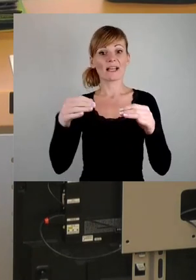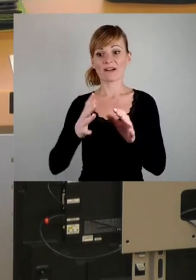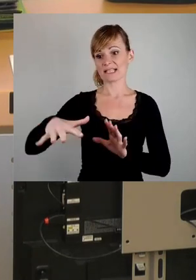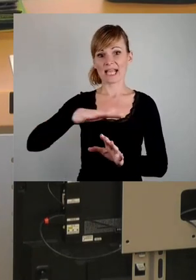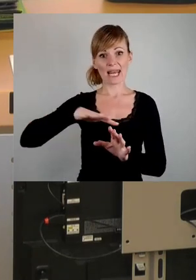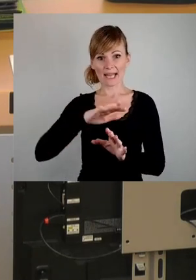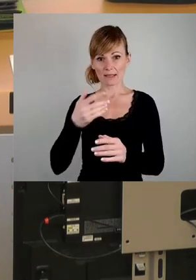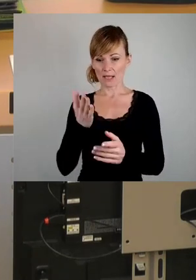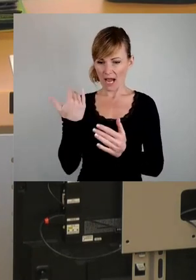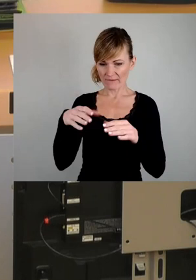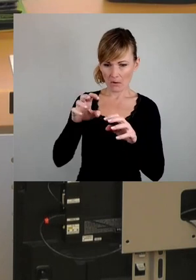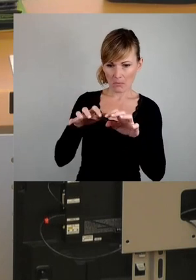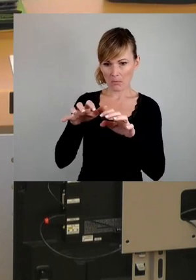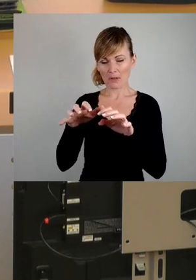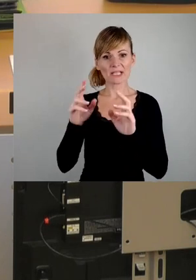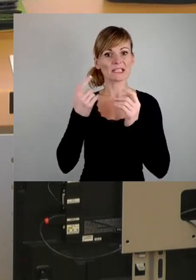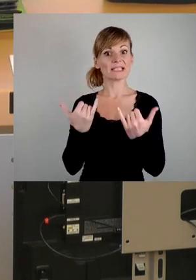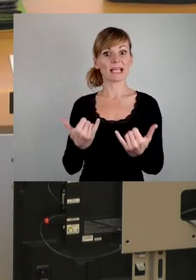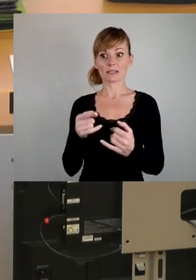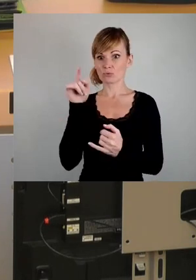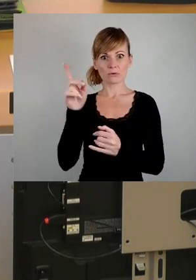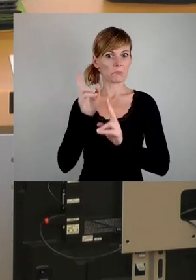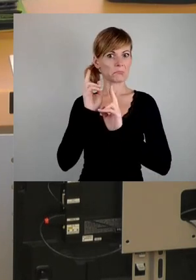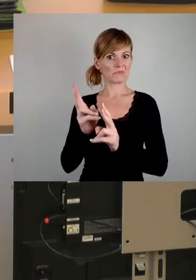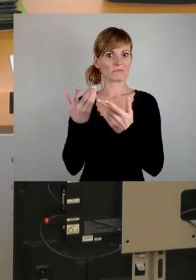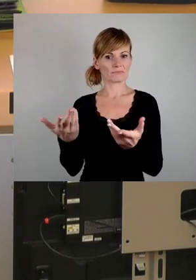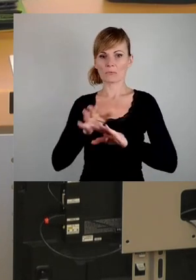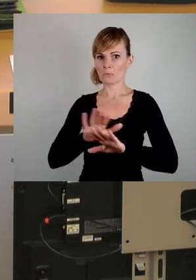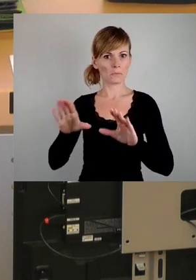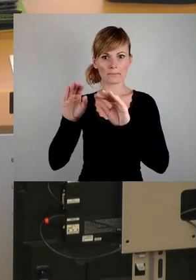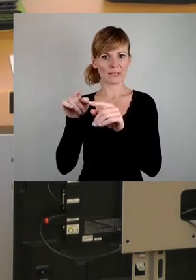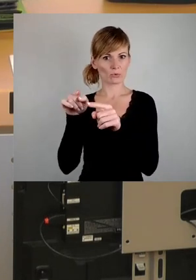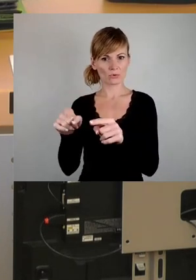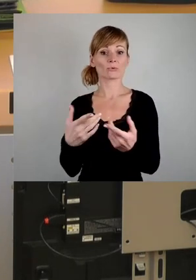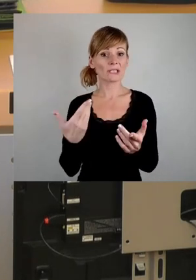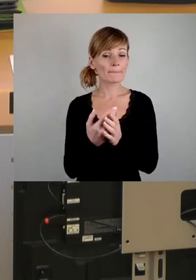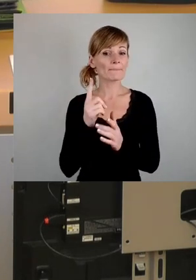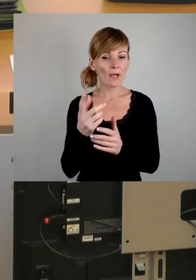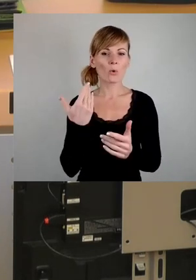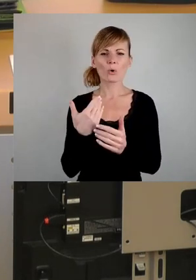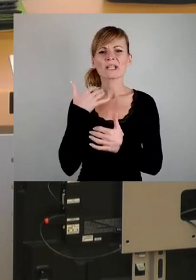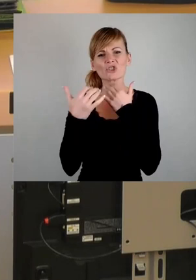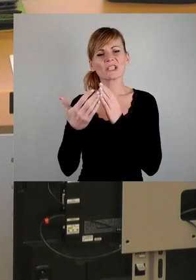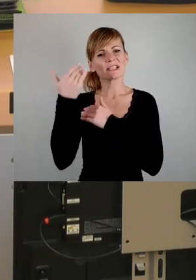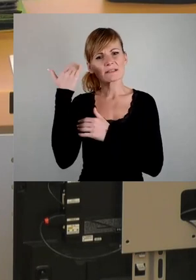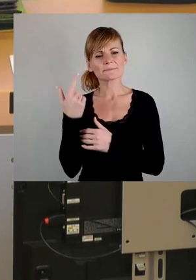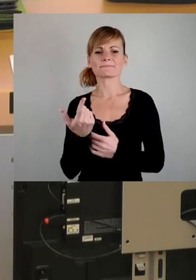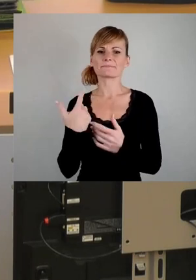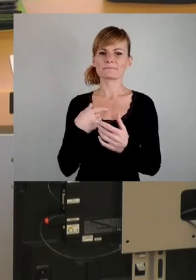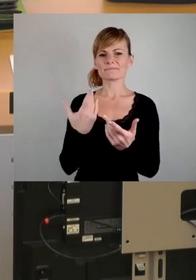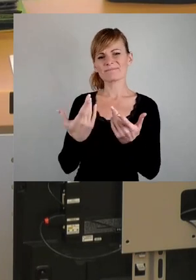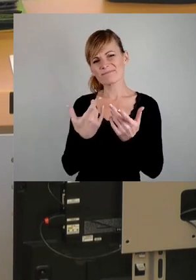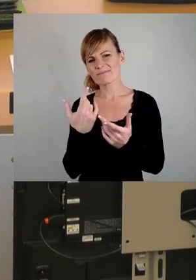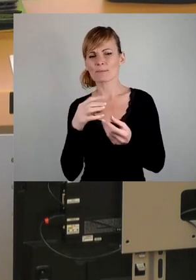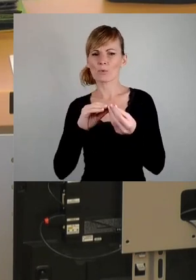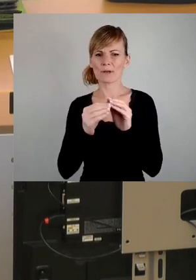wenn man sagen, ungenutzten Zustand. Es gibt durchaus auch in der Geschichte Probleme mit Bugas, dass sie defizitär gewesen sind. Es gibt Probleme